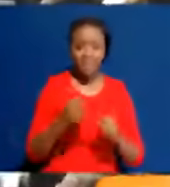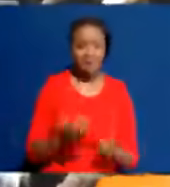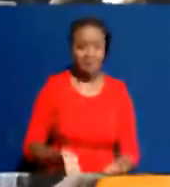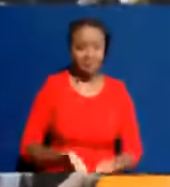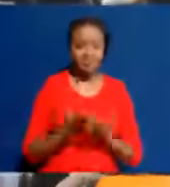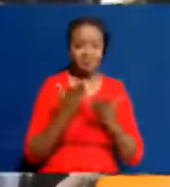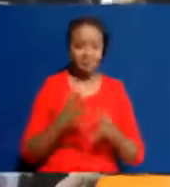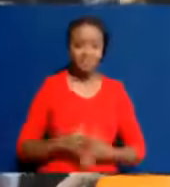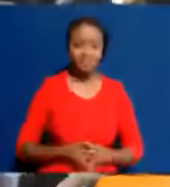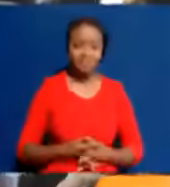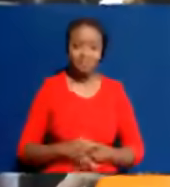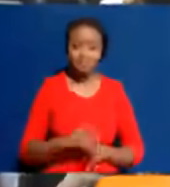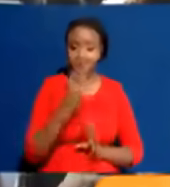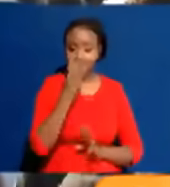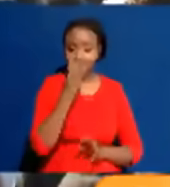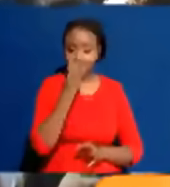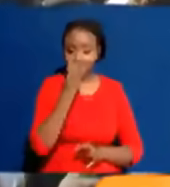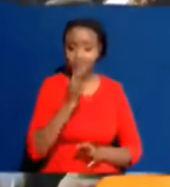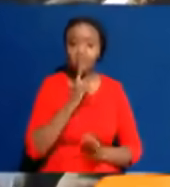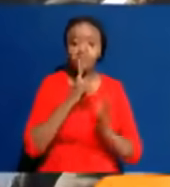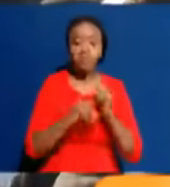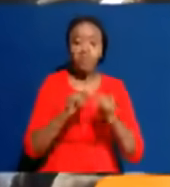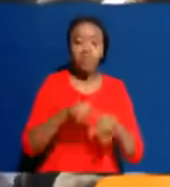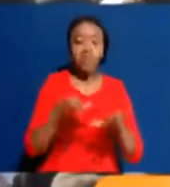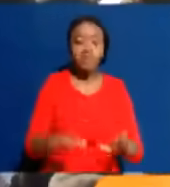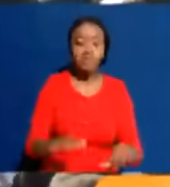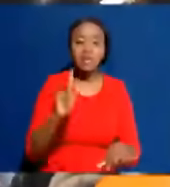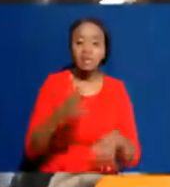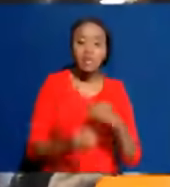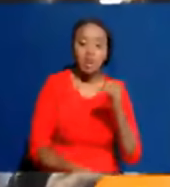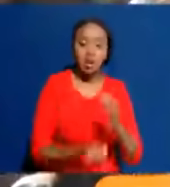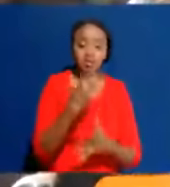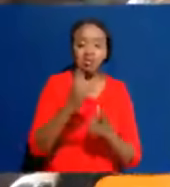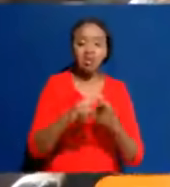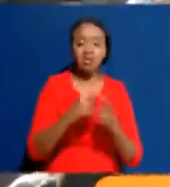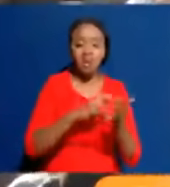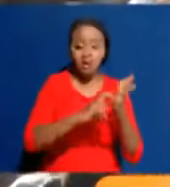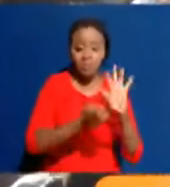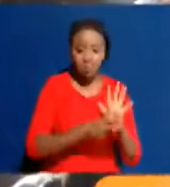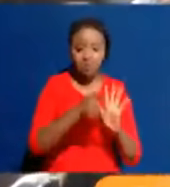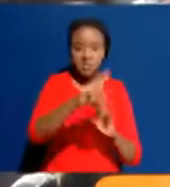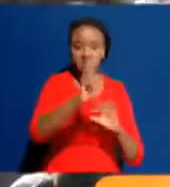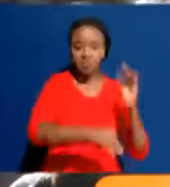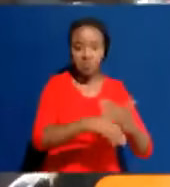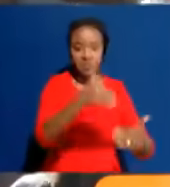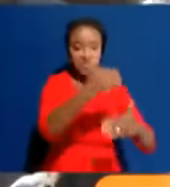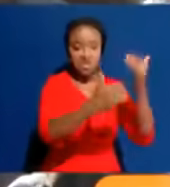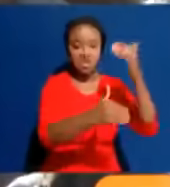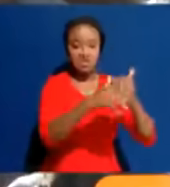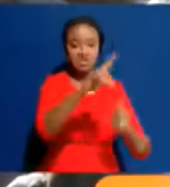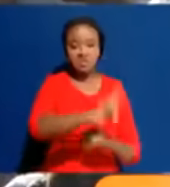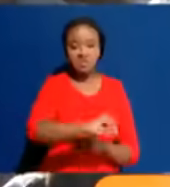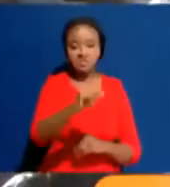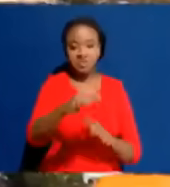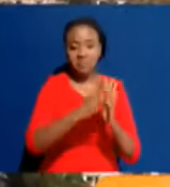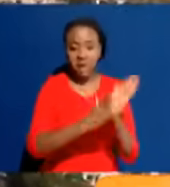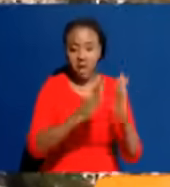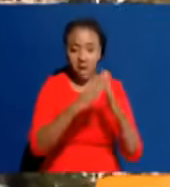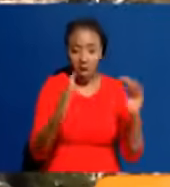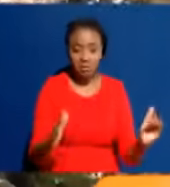The president says that during his stay he will be unveiling an affordable housing project with plans to launch more in the coming